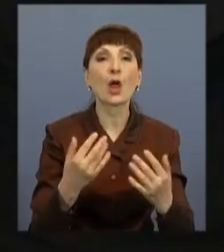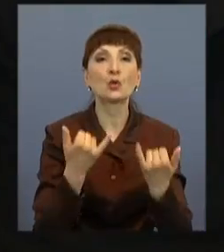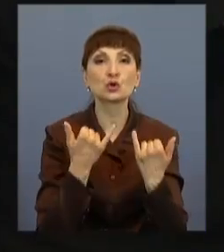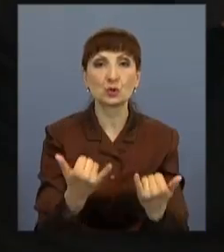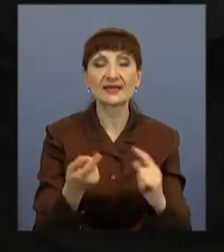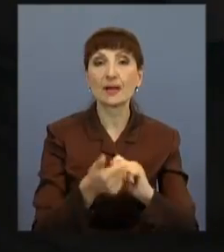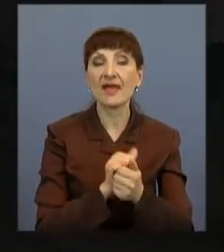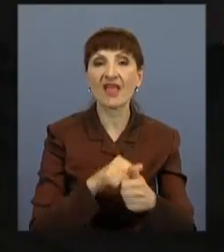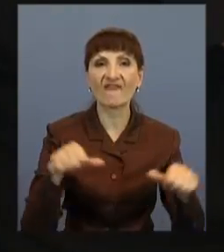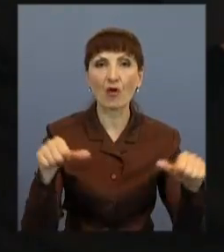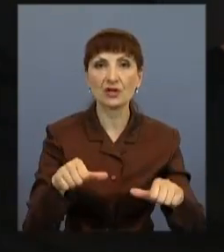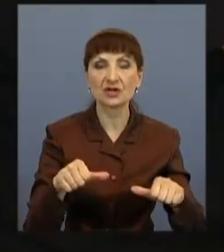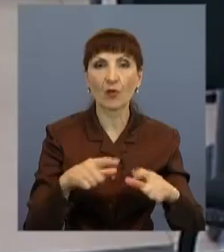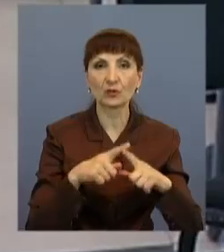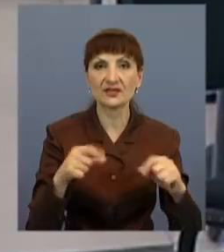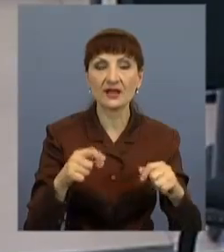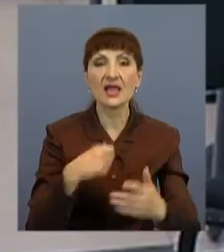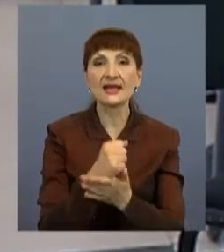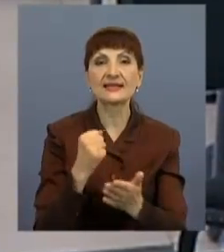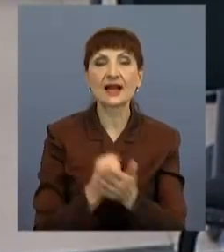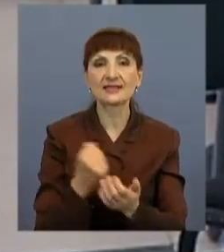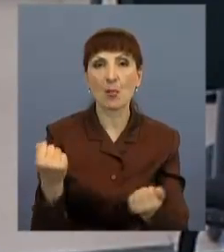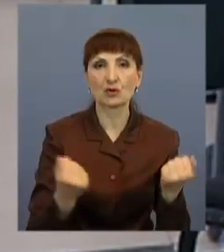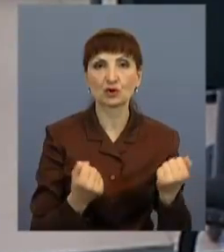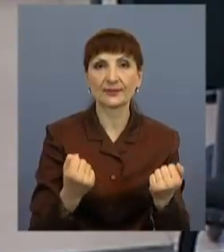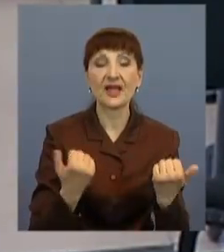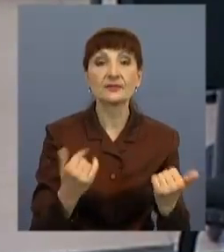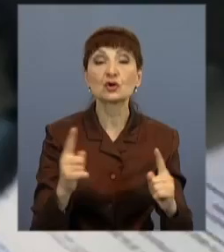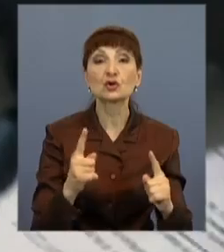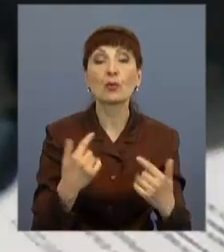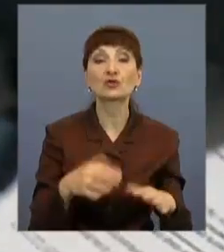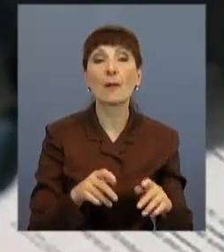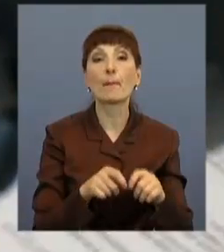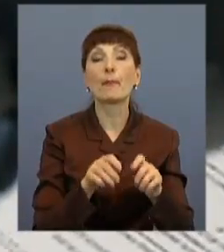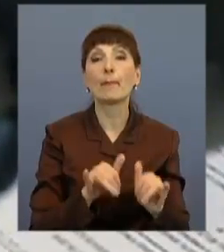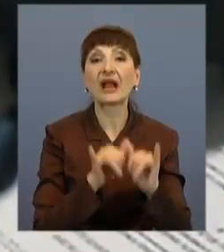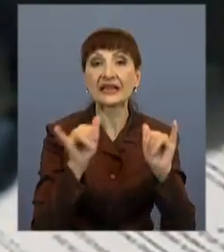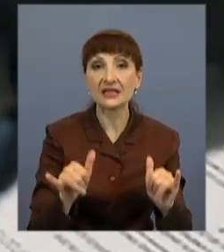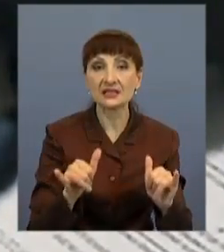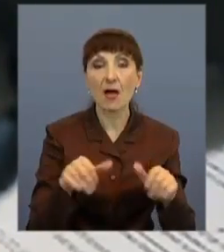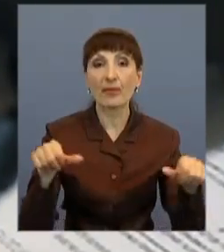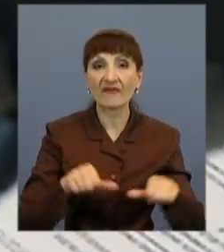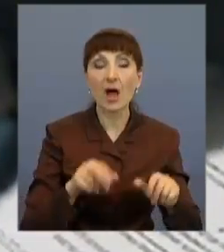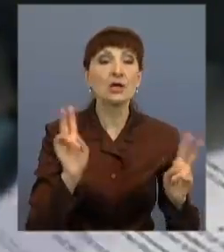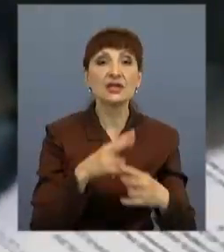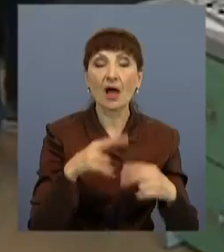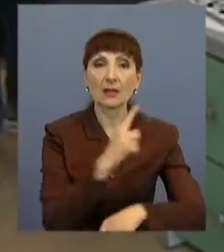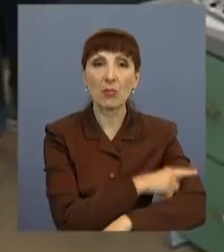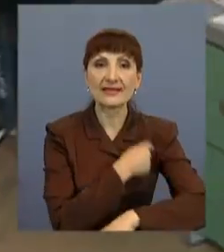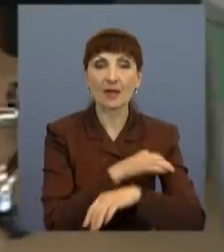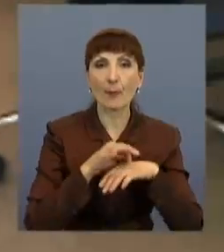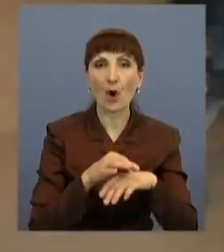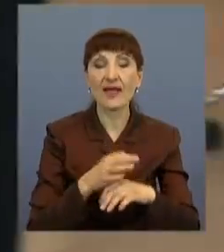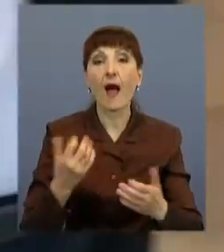замена водительского удостоверения и регистрация транспортных средств. Теперь, чтобы продлить права, не нужно проходить медицинский осмотр, а для